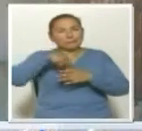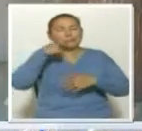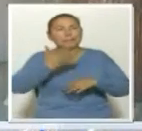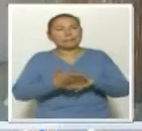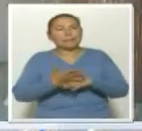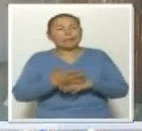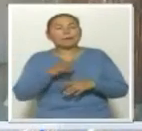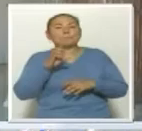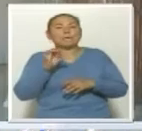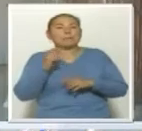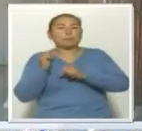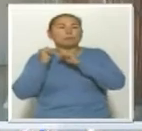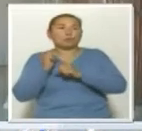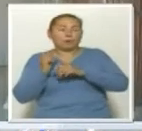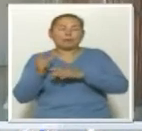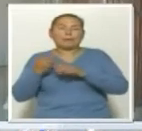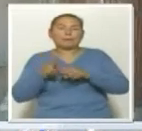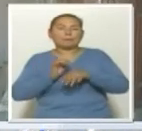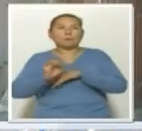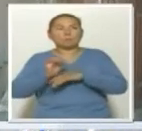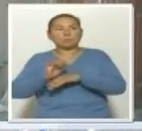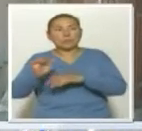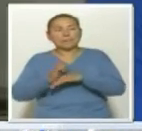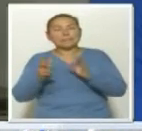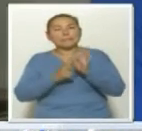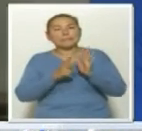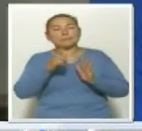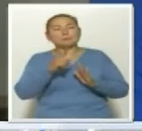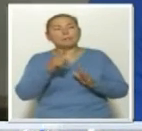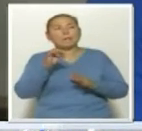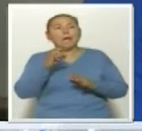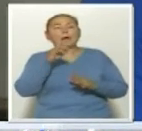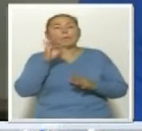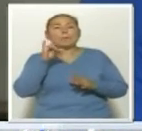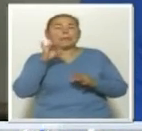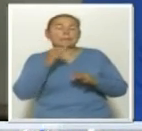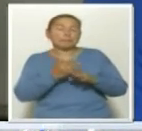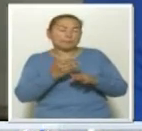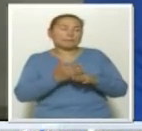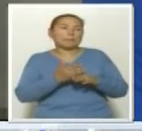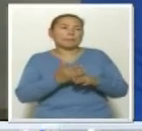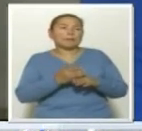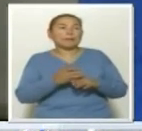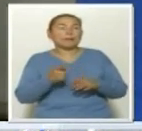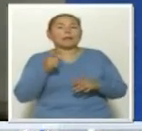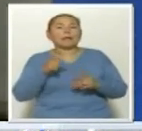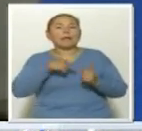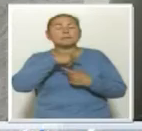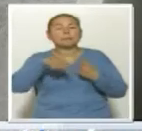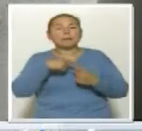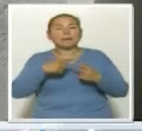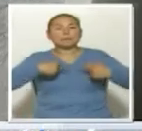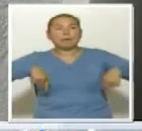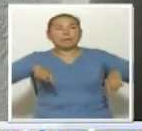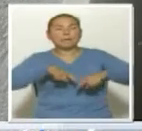өңірлерден бидай әкеліп ұн шығармақ. Бұл кәсіпті бастау үшін Сегізбай ата өндірістік кооперативінің басшысы Мұхтар Қарымысов Каспий әлеуметтік кәсіпкерлік